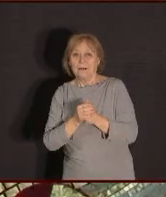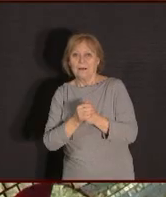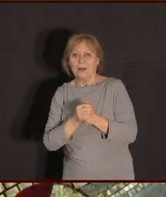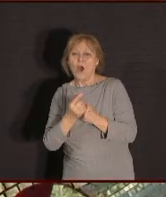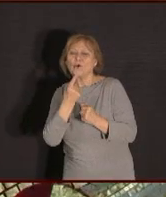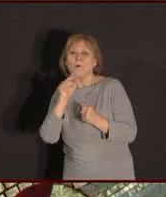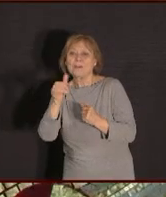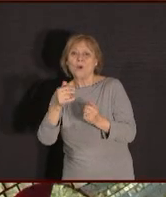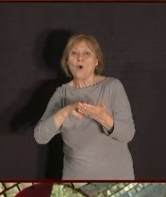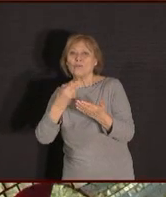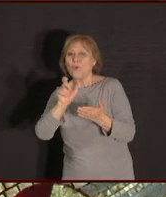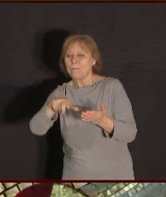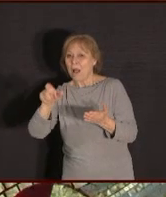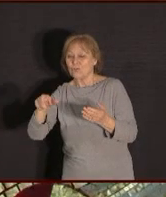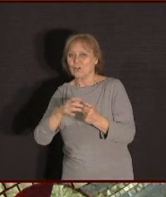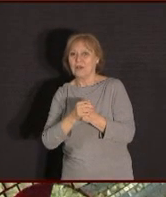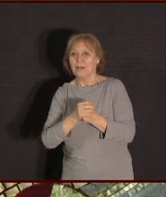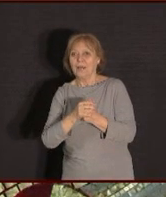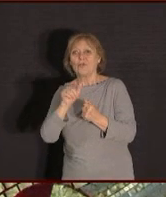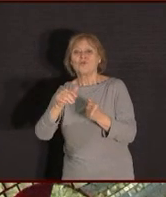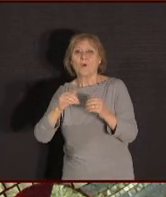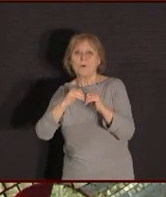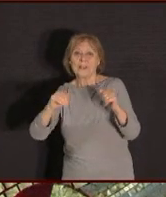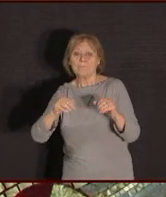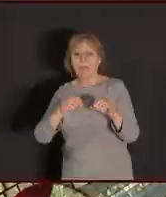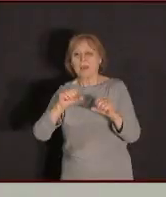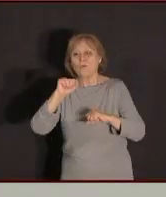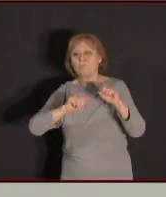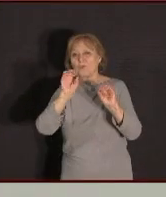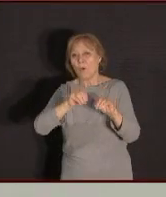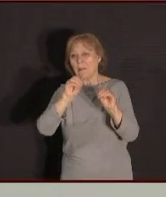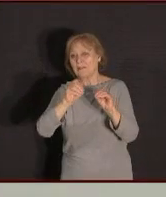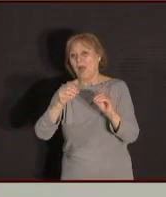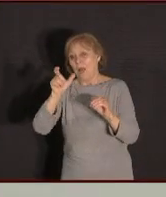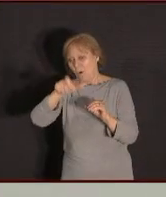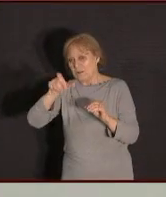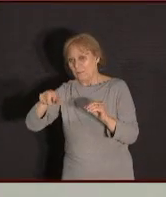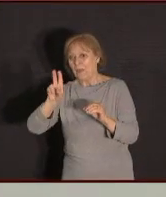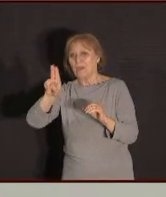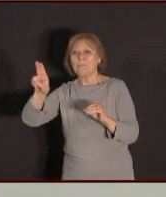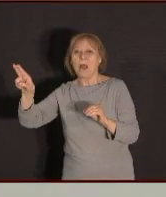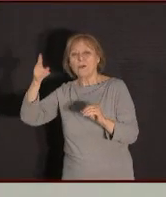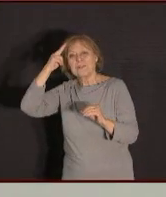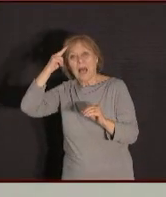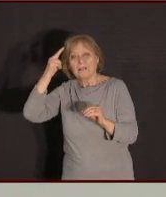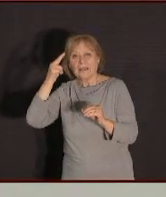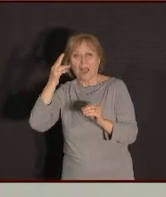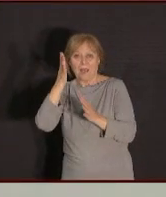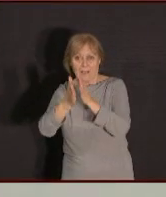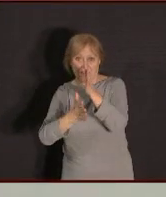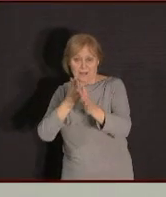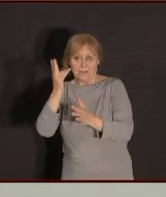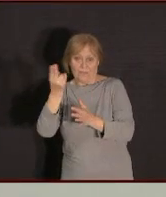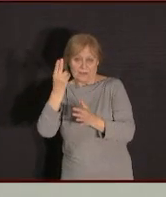Kdo so pa tolmači? To so posebej usposobljene osebe, ki imajo znanje z slovenskega znakovnega